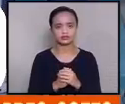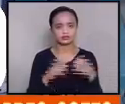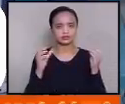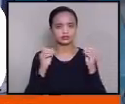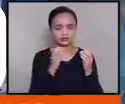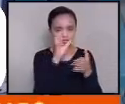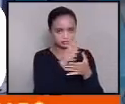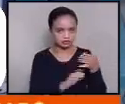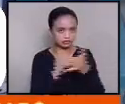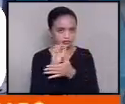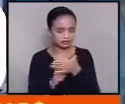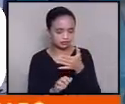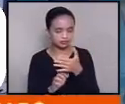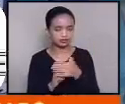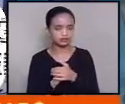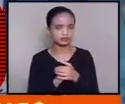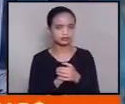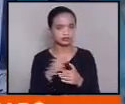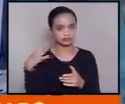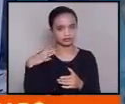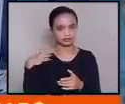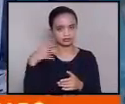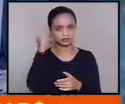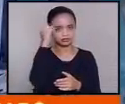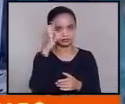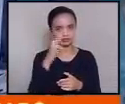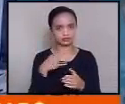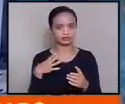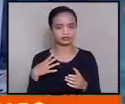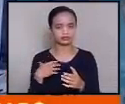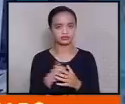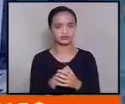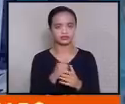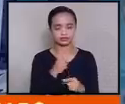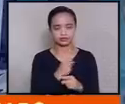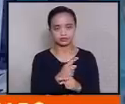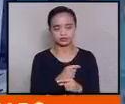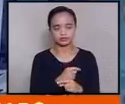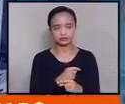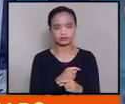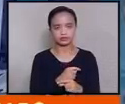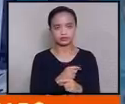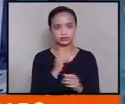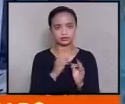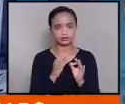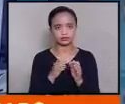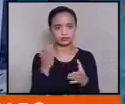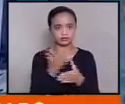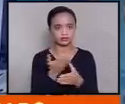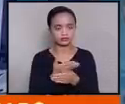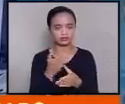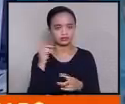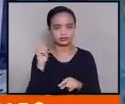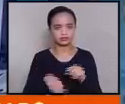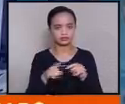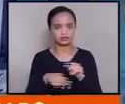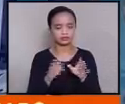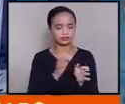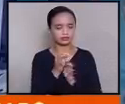deductions na iba. Opo, sir. Sandali, sir. Sandali, sir. Tapusin mo ako, sir. Tama, sir? Opo, opo. Kasi kung mag-interrupt ka, hindi ako makapagpalaman mabuti.